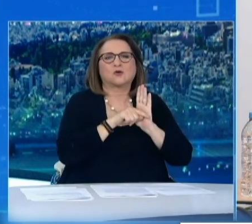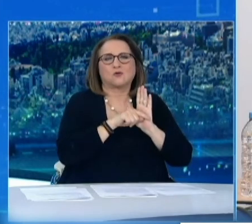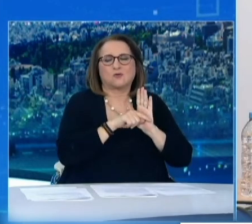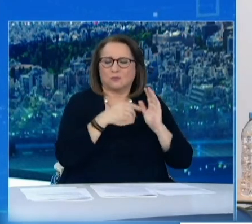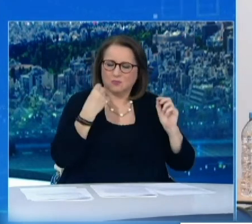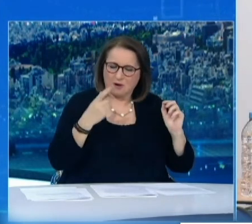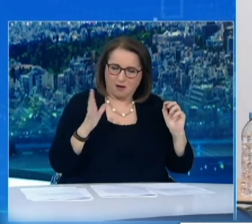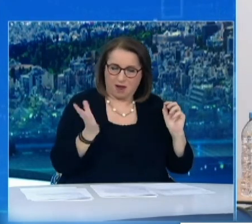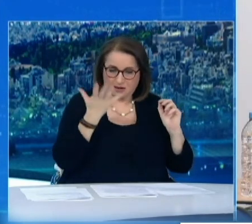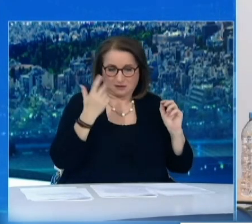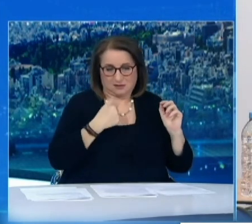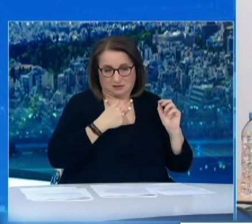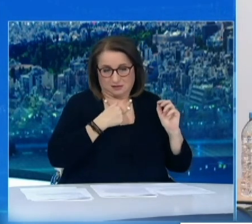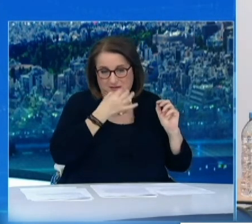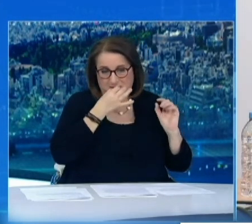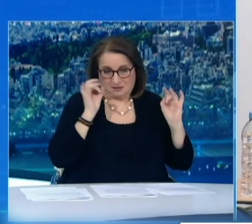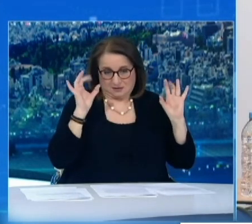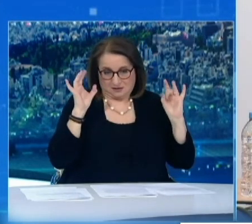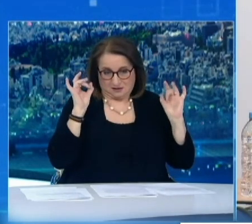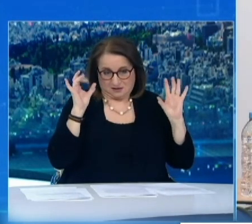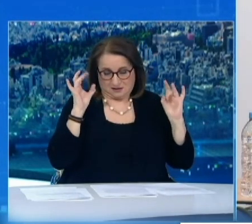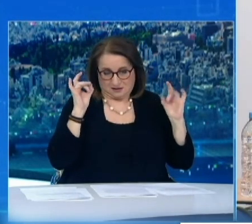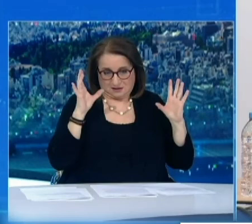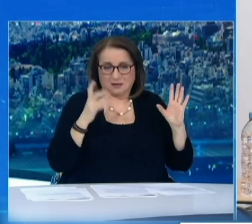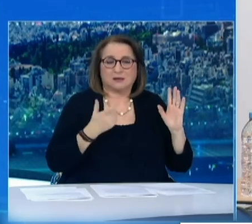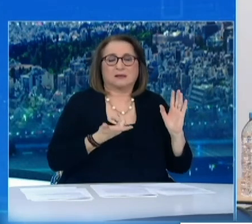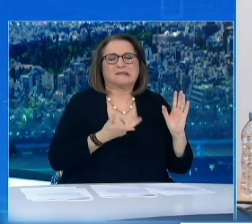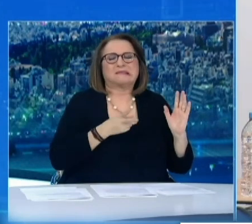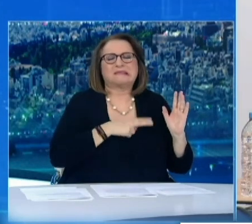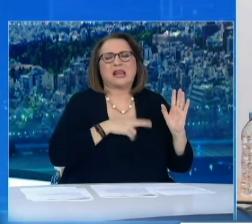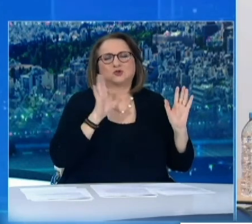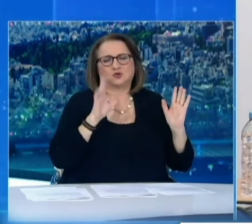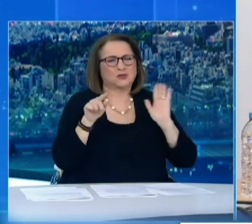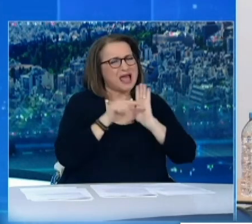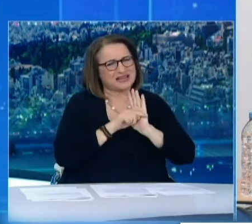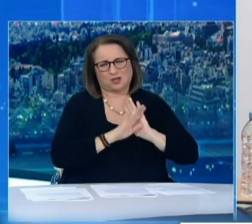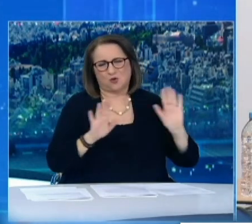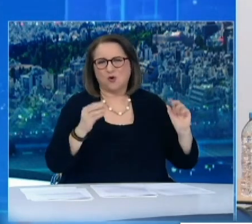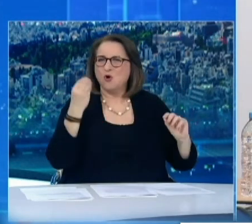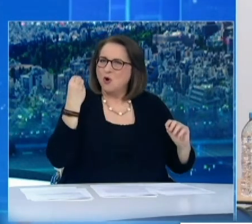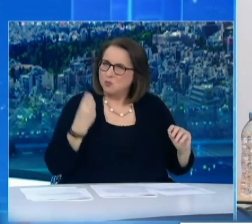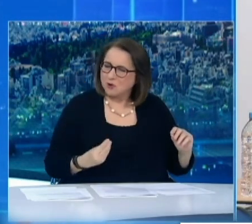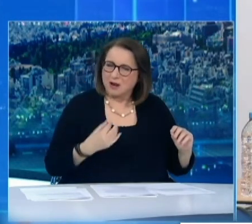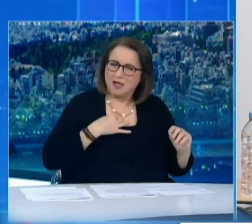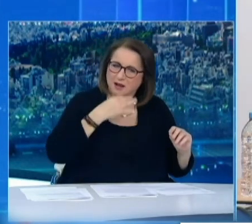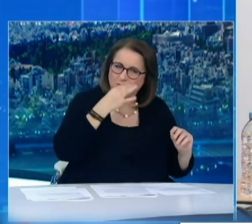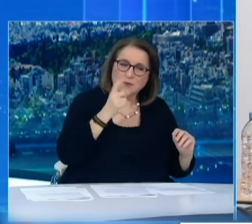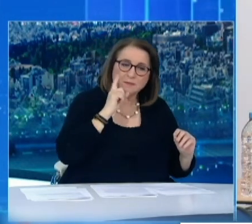αναφέρουμε ότι είναι προτιμότερο μία έγκυο, μία γυναίκα η οποία εγκυμονεί